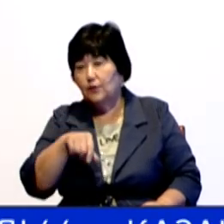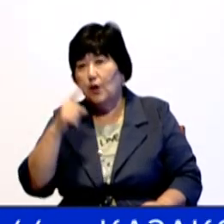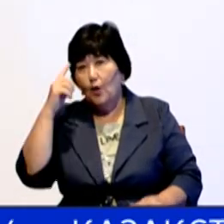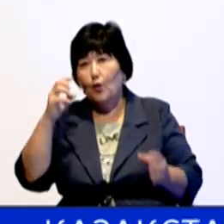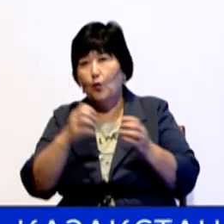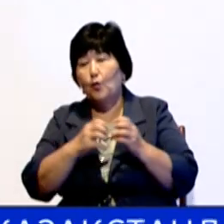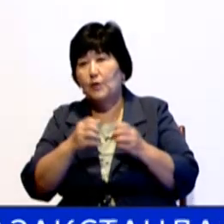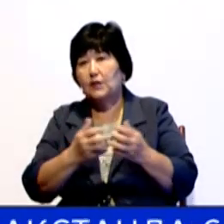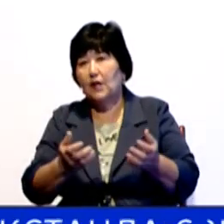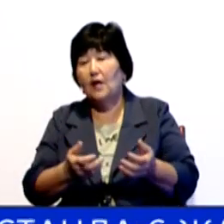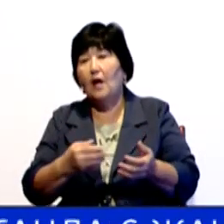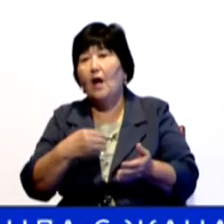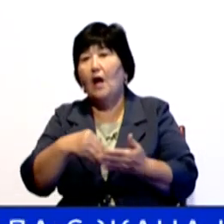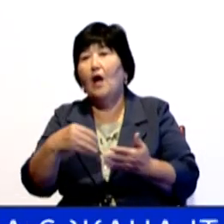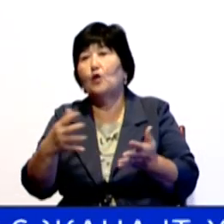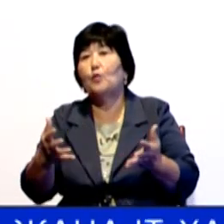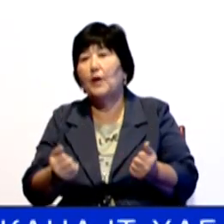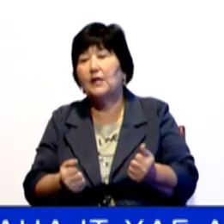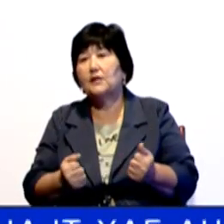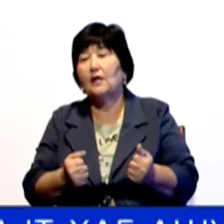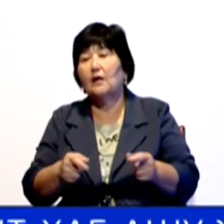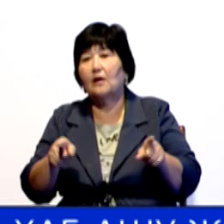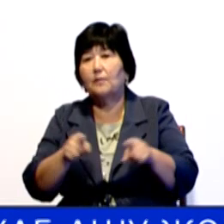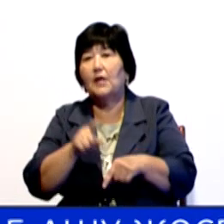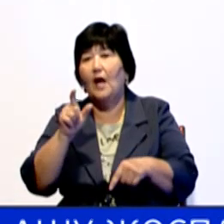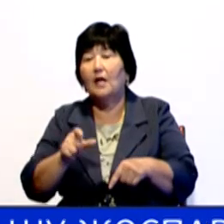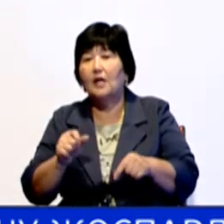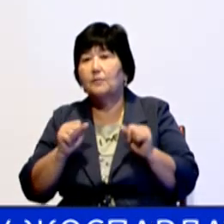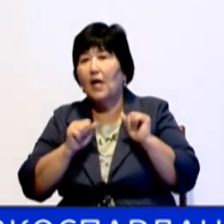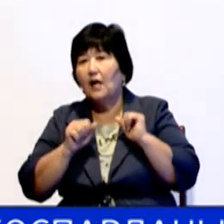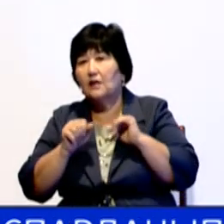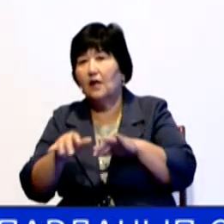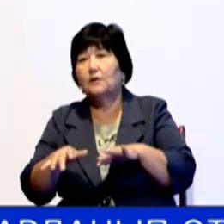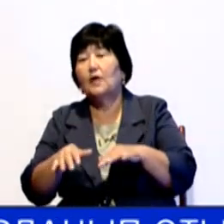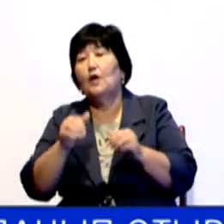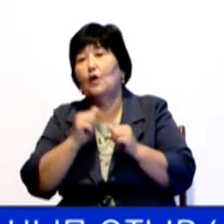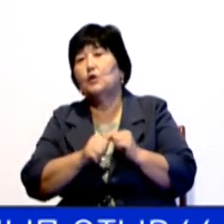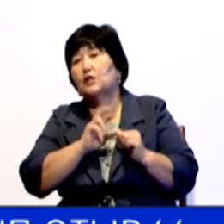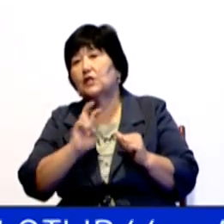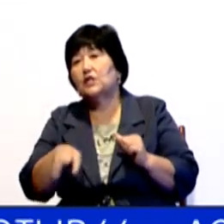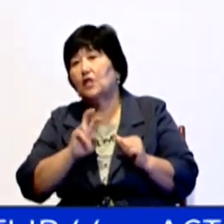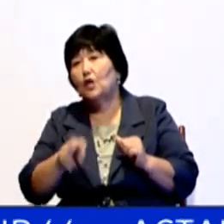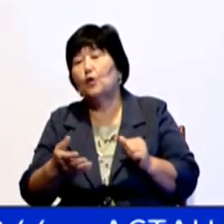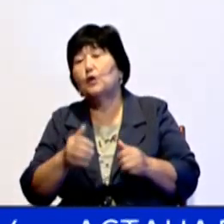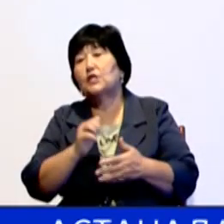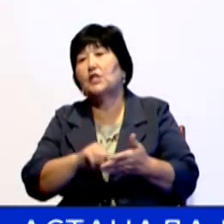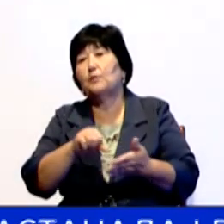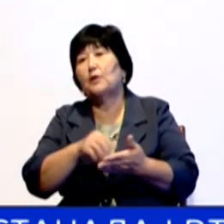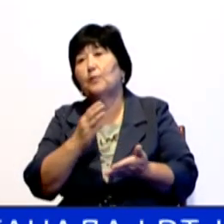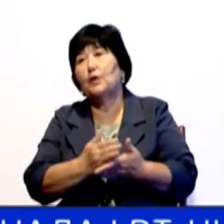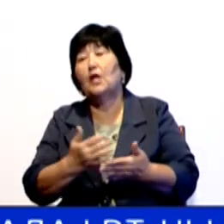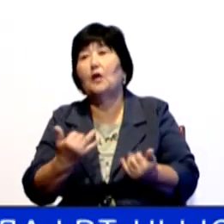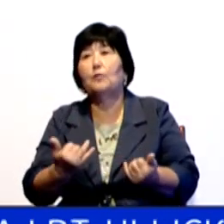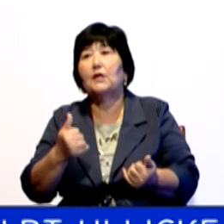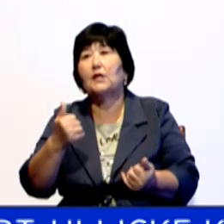көмірді алу барысында қабаттасып адамдардың үздіксіз келуі себеп болды. Былтырғы